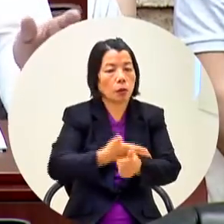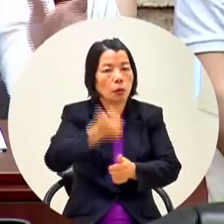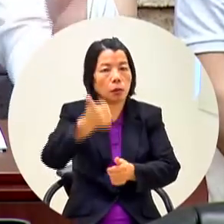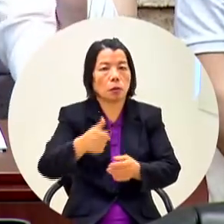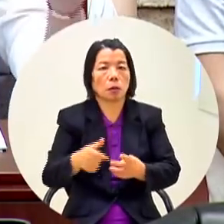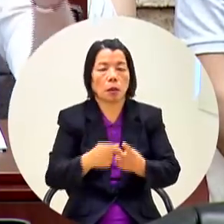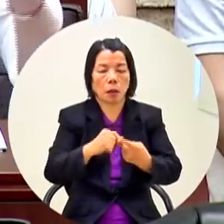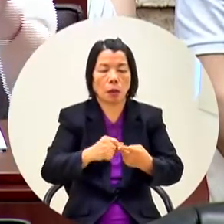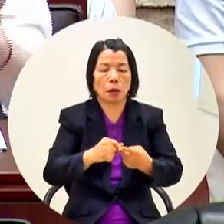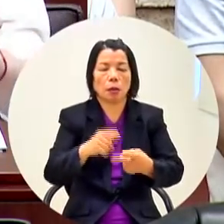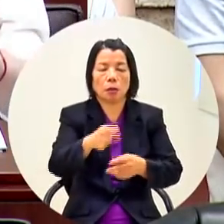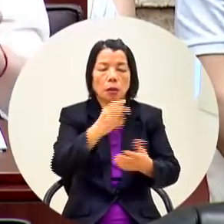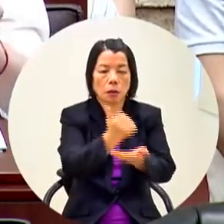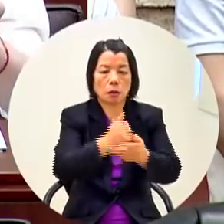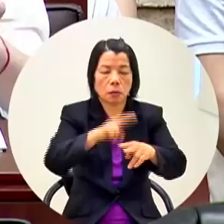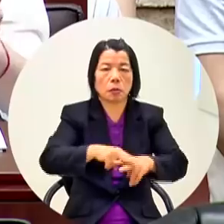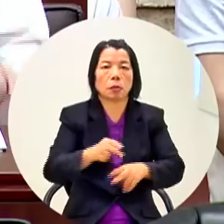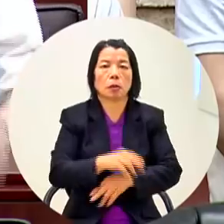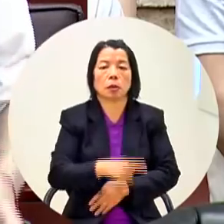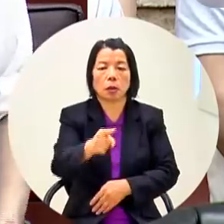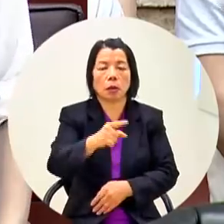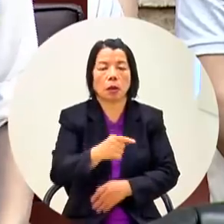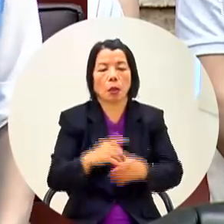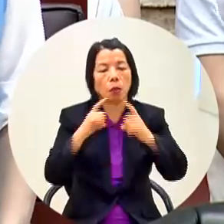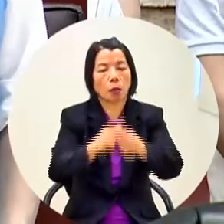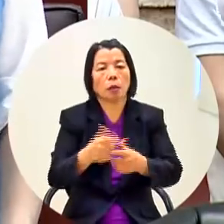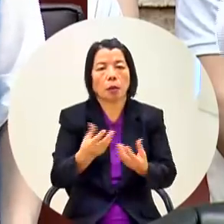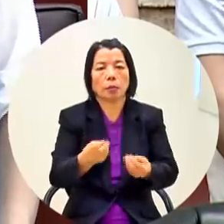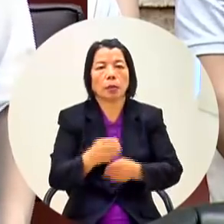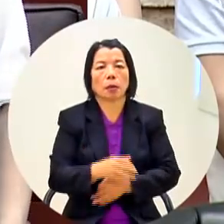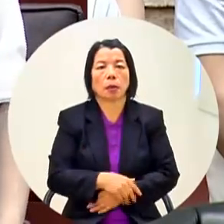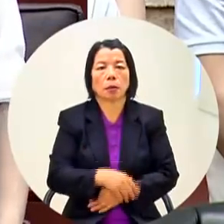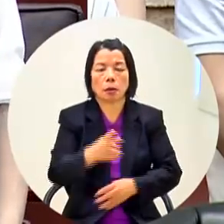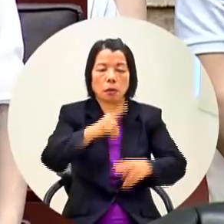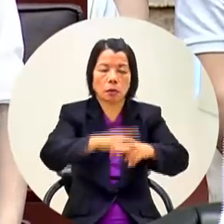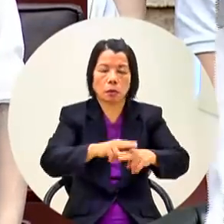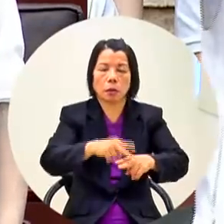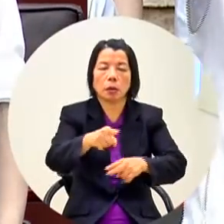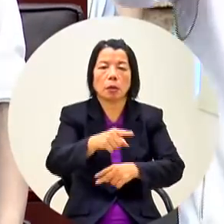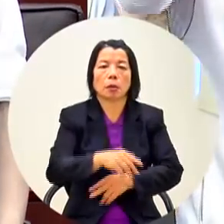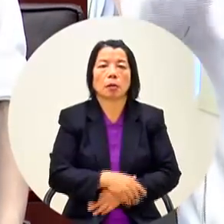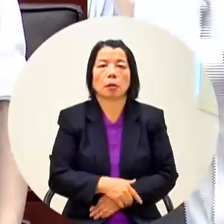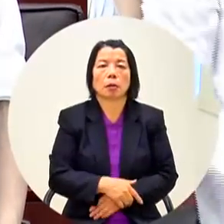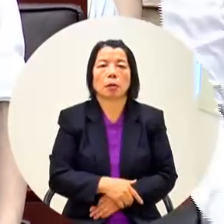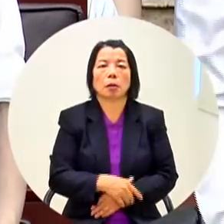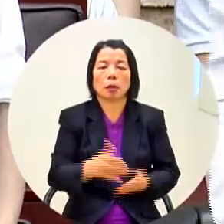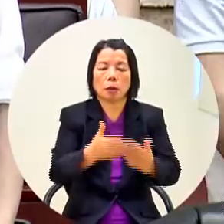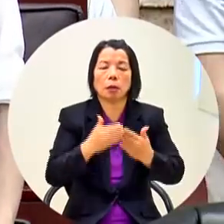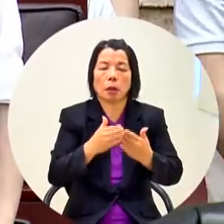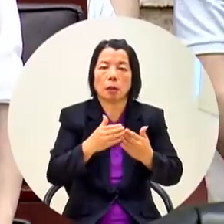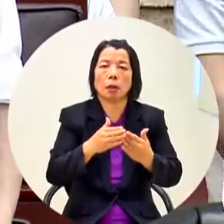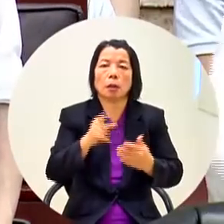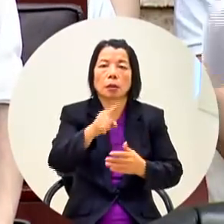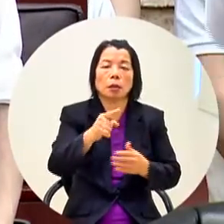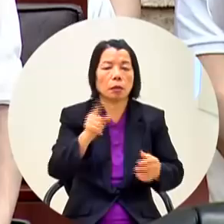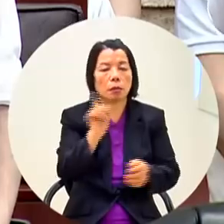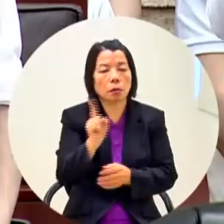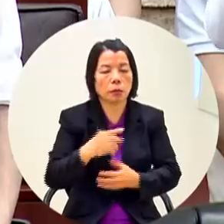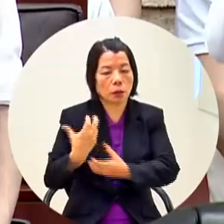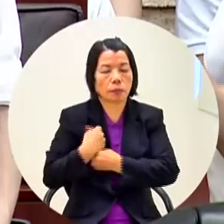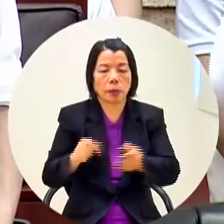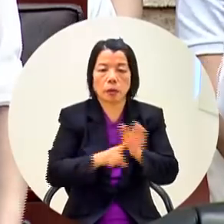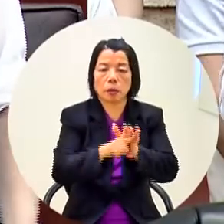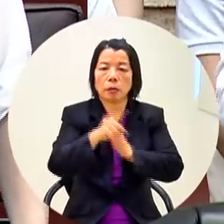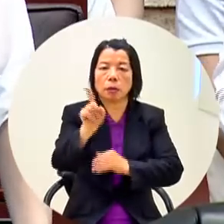你，你请坐了。 全部座谈。 你如果不想回答我的问题，我就不让你回答。 不是， 你如果要 官员。 兵推，我告诉你，你知道何谓兵推？ 因为你 兵